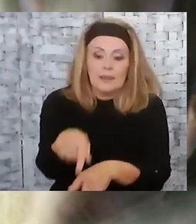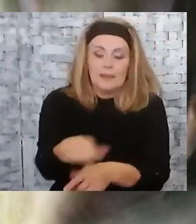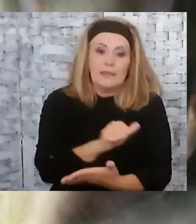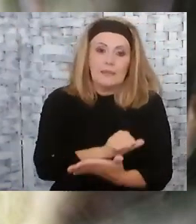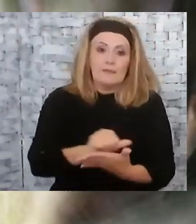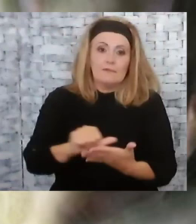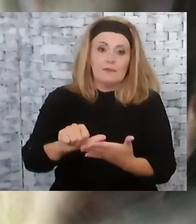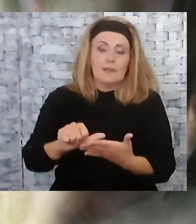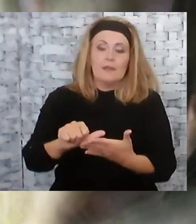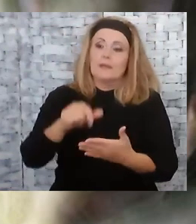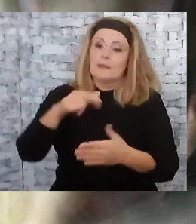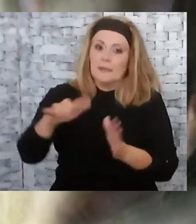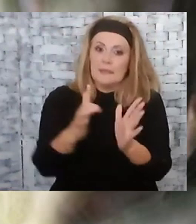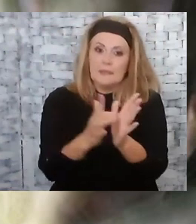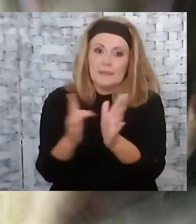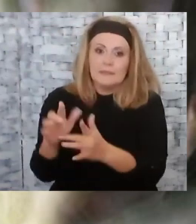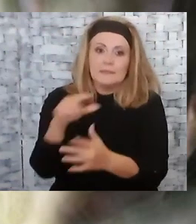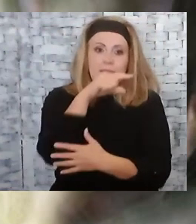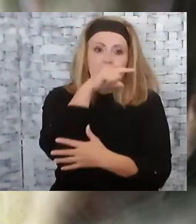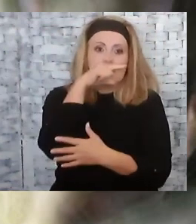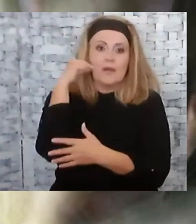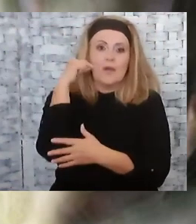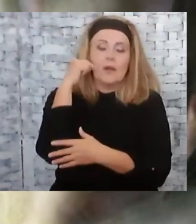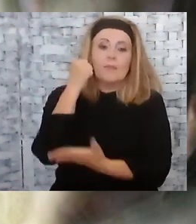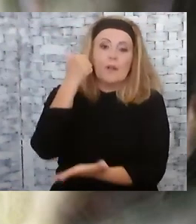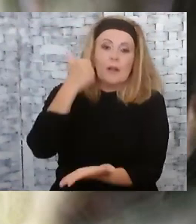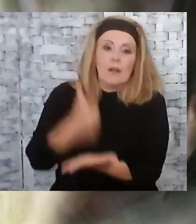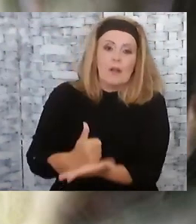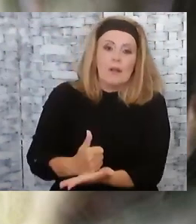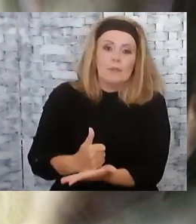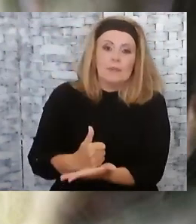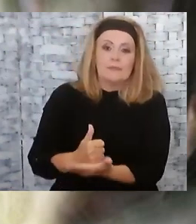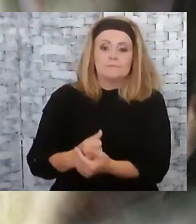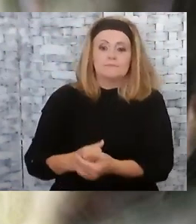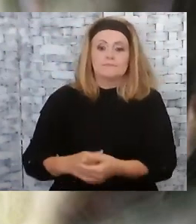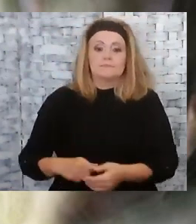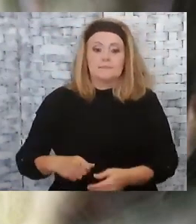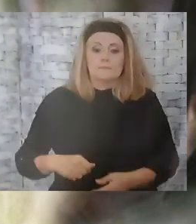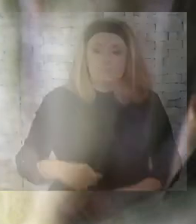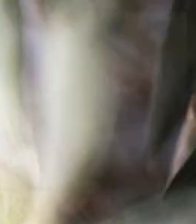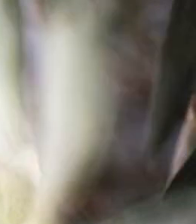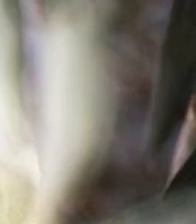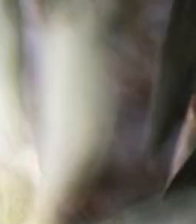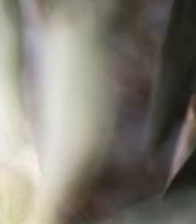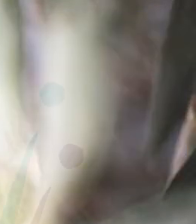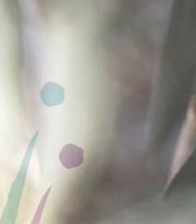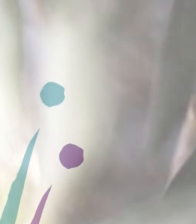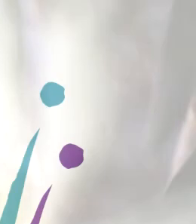ons bly in hierdie week, in Jesus se naam. Amen.